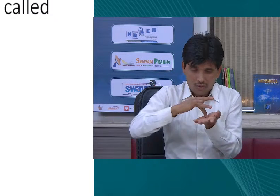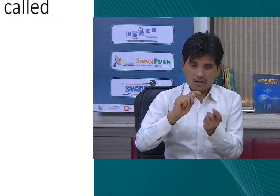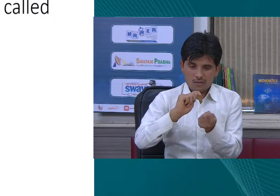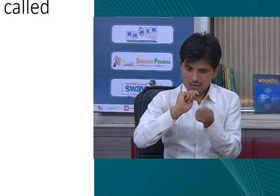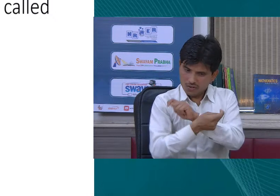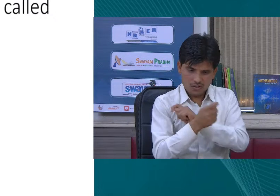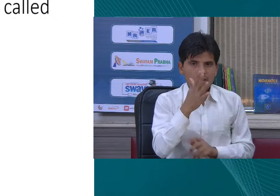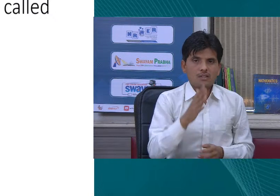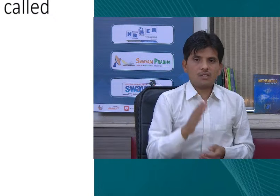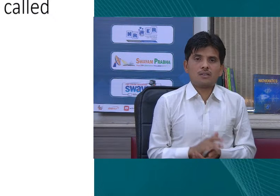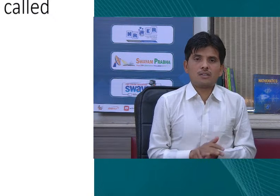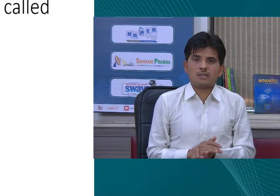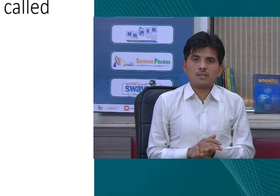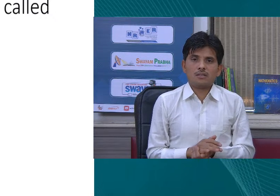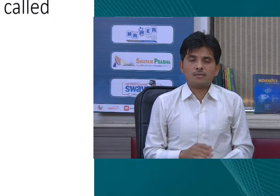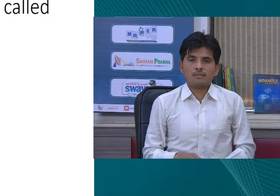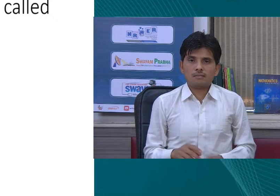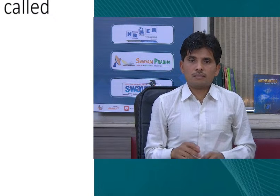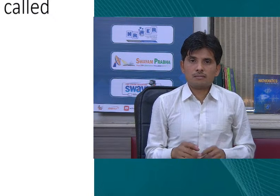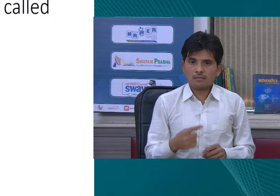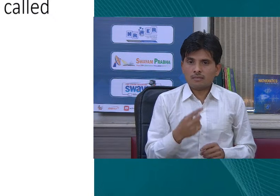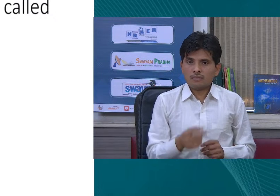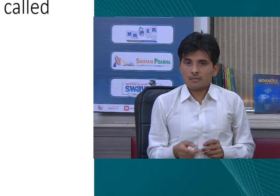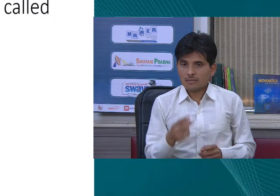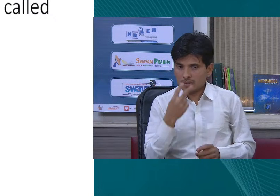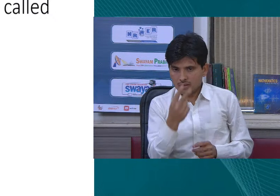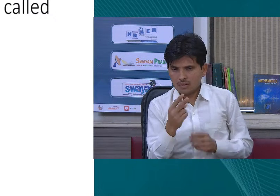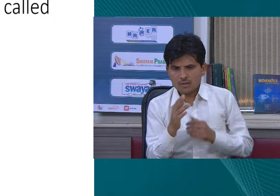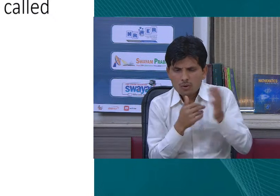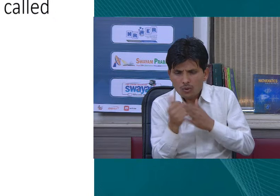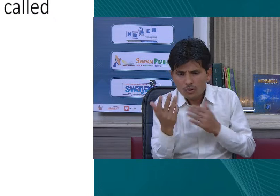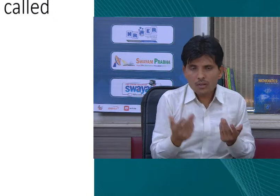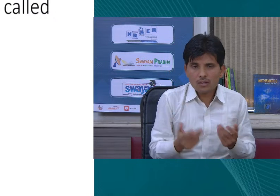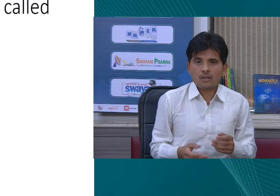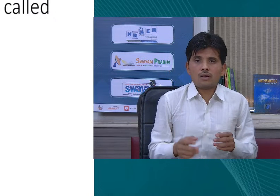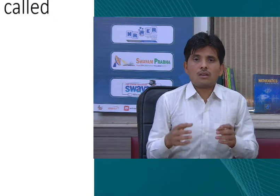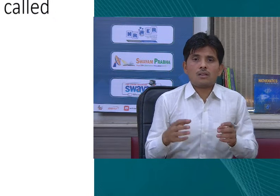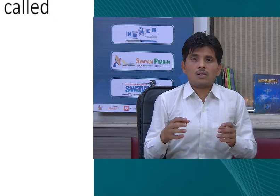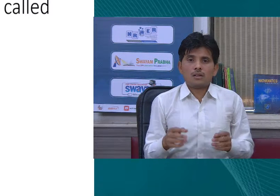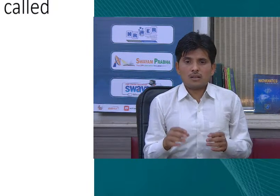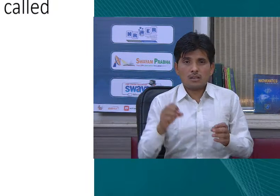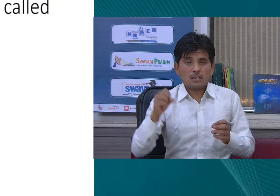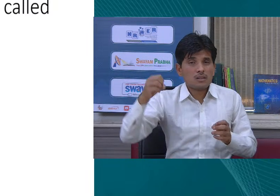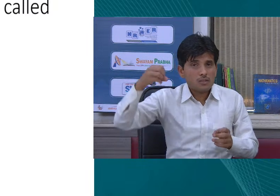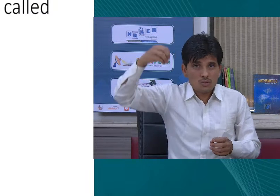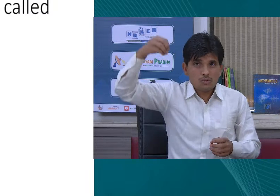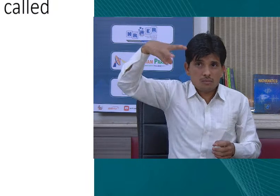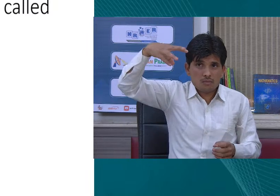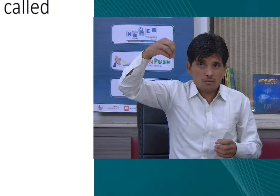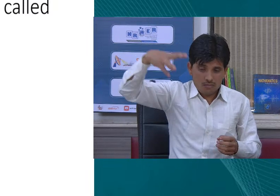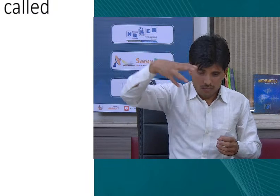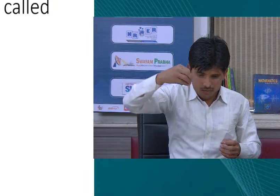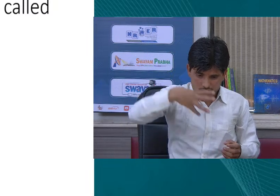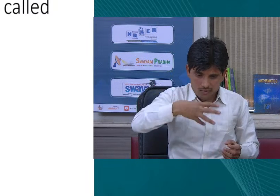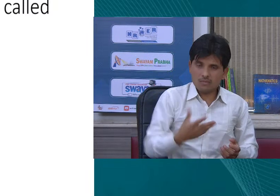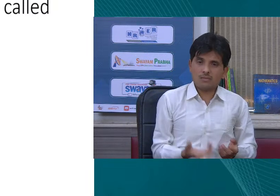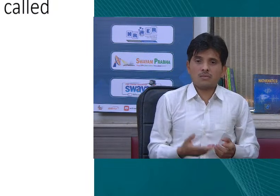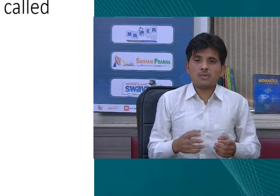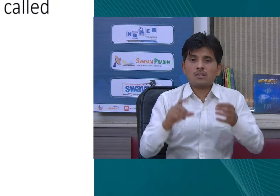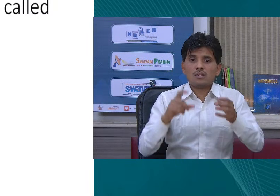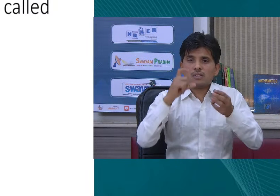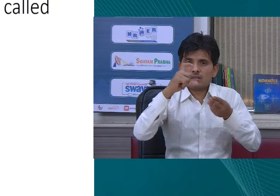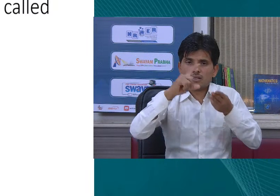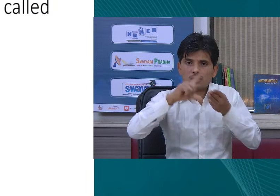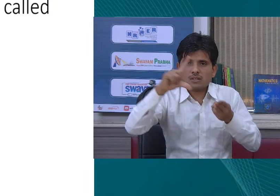they are just moving around until unless कोई एक्सटर्नल फोर्स या ग्रेविटेशनल फोर्स या कोई सेलेशियल